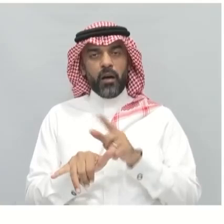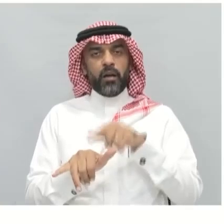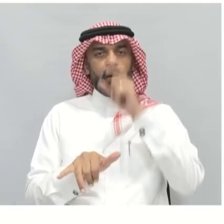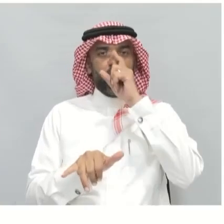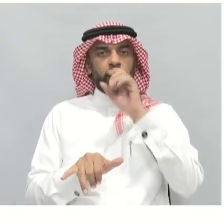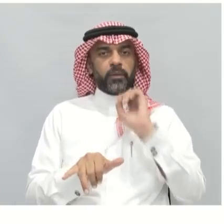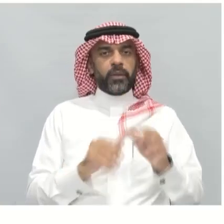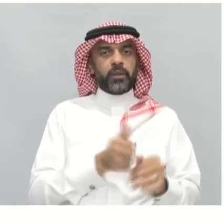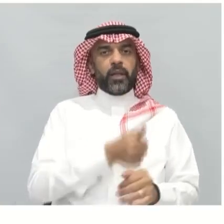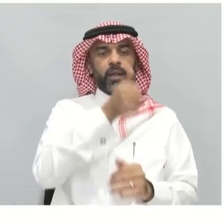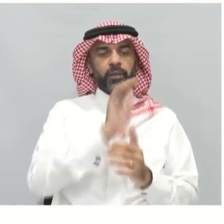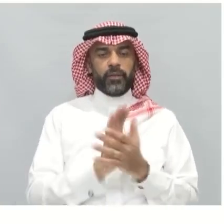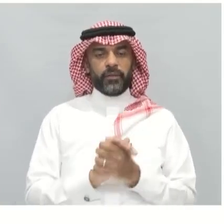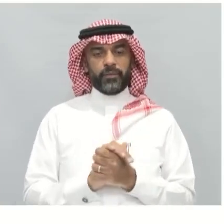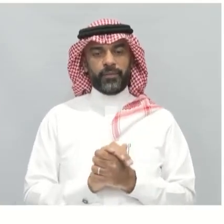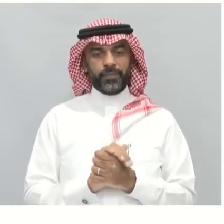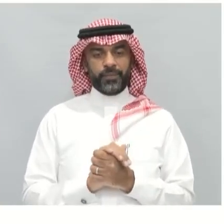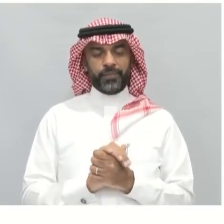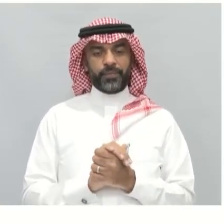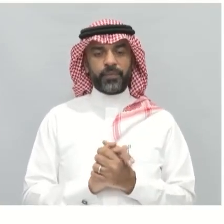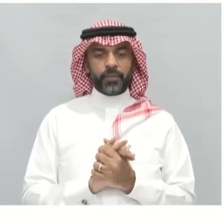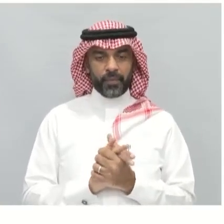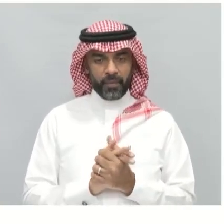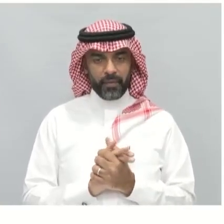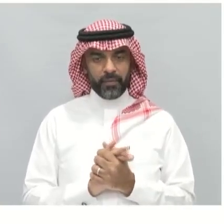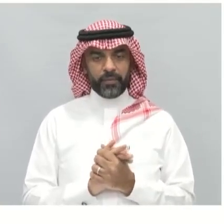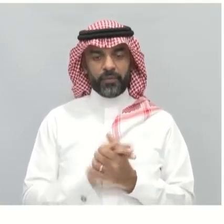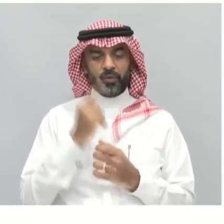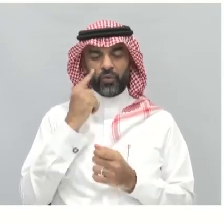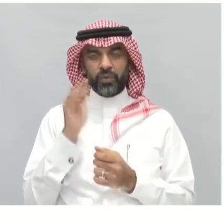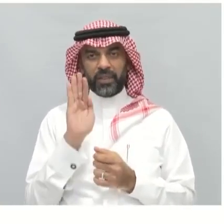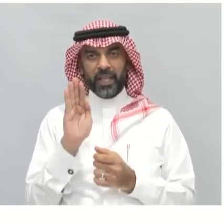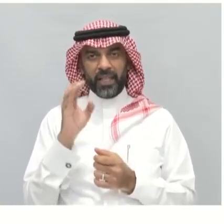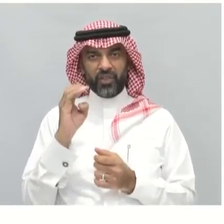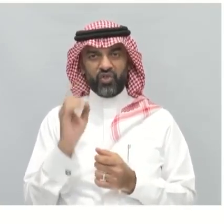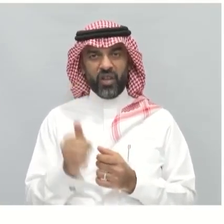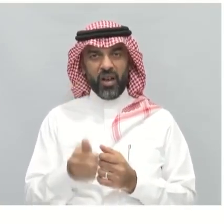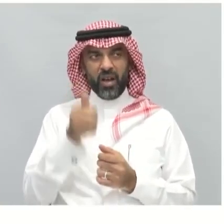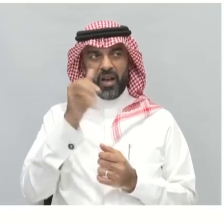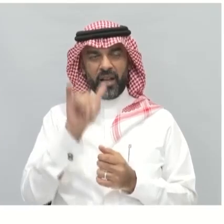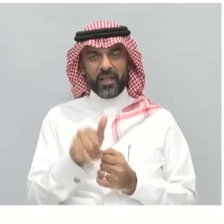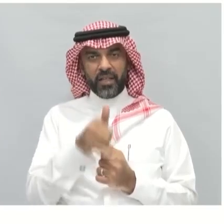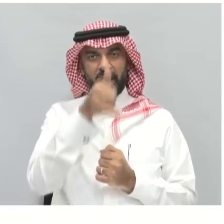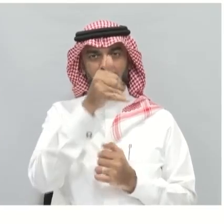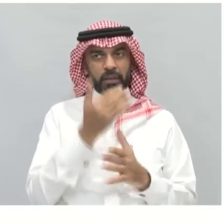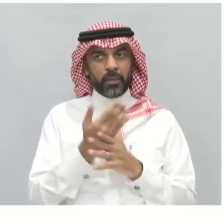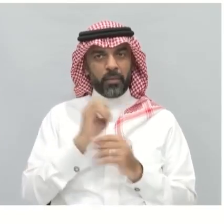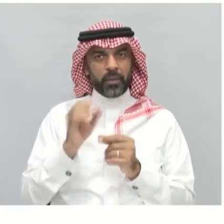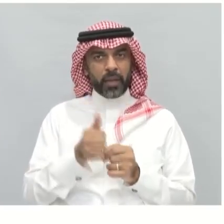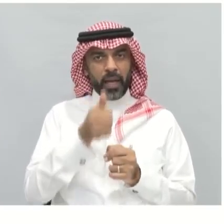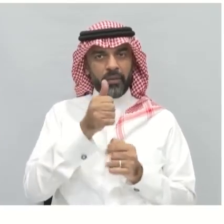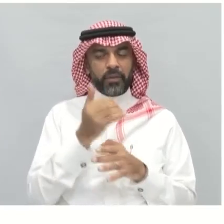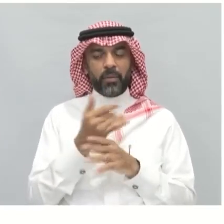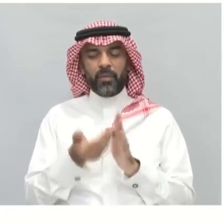الالف لماذا كتبت على صوره الالف القائمه بكلمه سجايا وعطايا لانها سبقت بياء